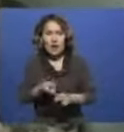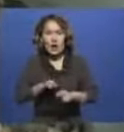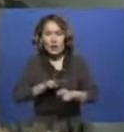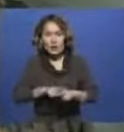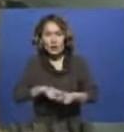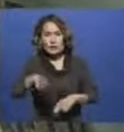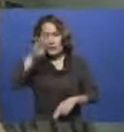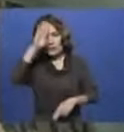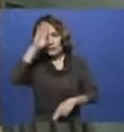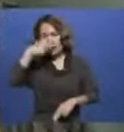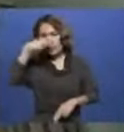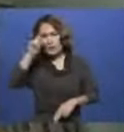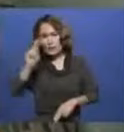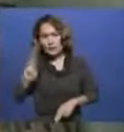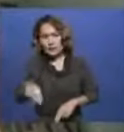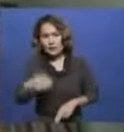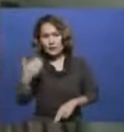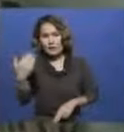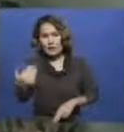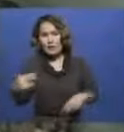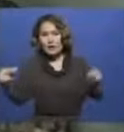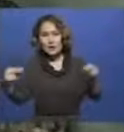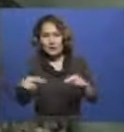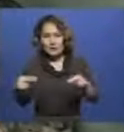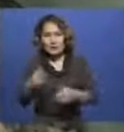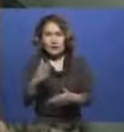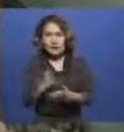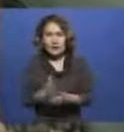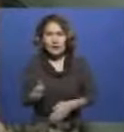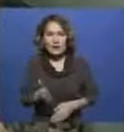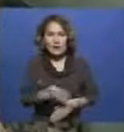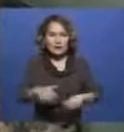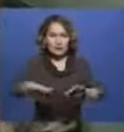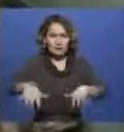өзінің растауымен, өзінің көруімен осы балық қазір осы зауытқа тапсырылып жатыр.